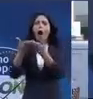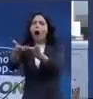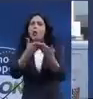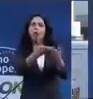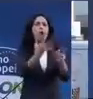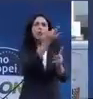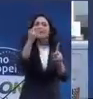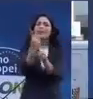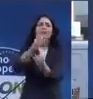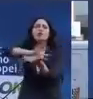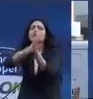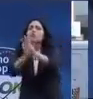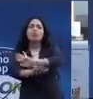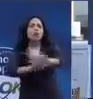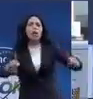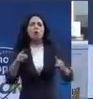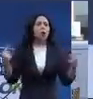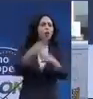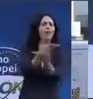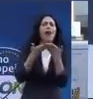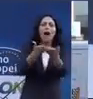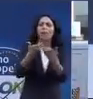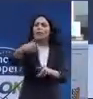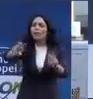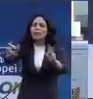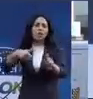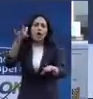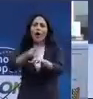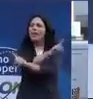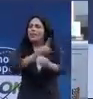distruggi perché quelle persone in televis